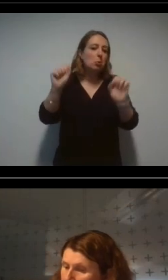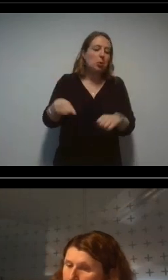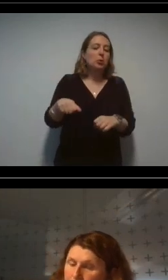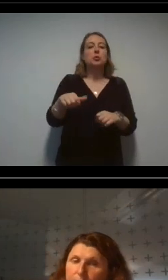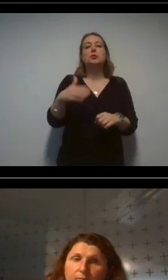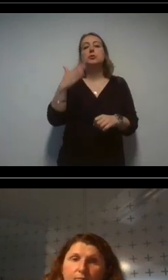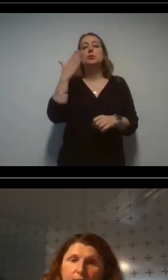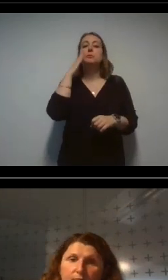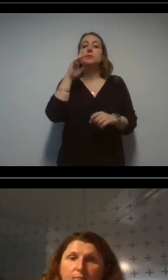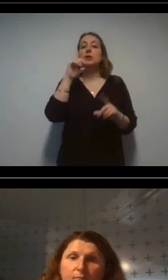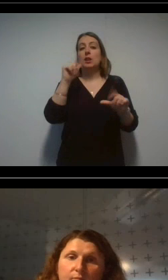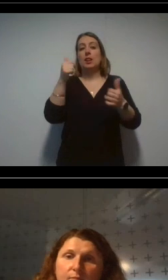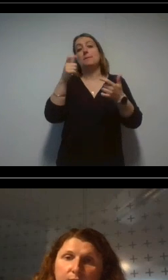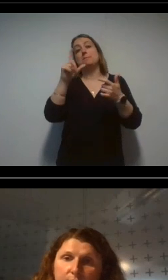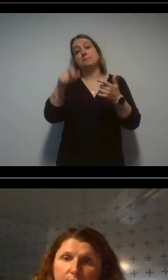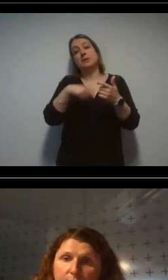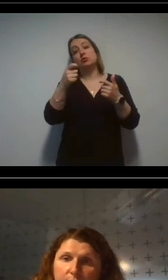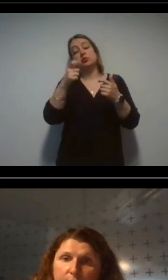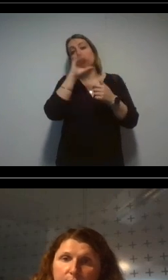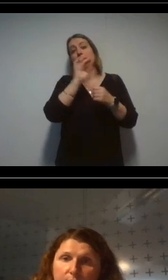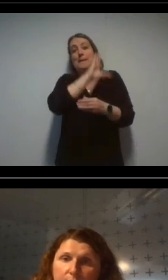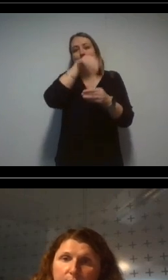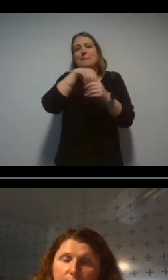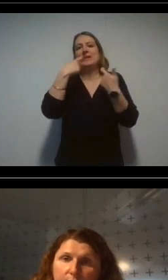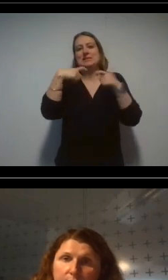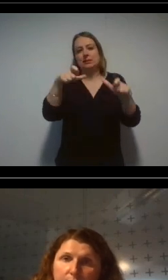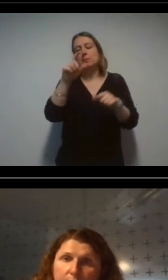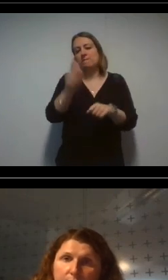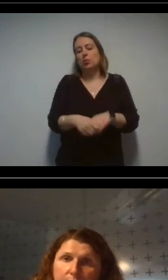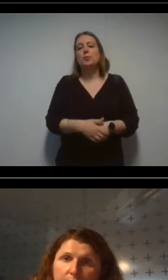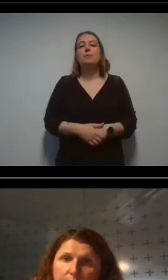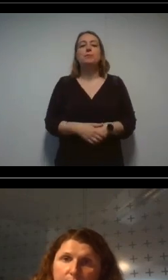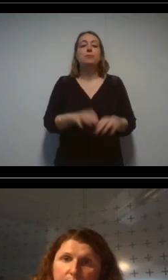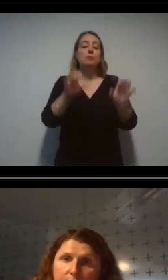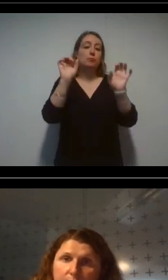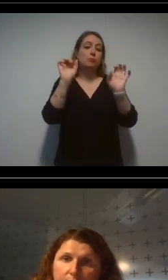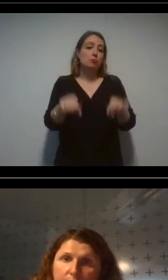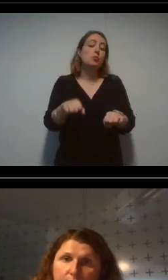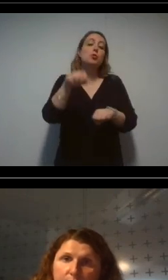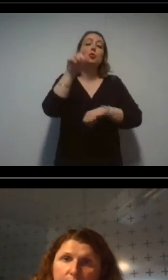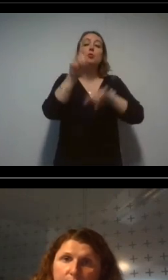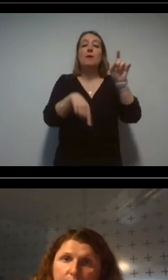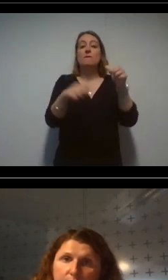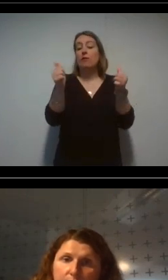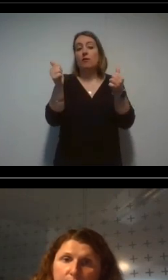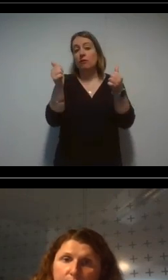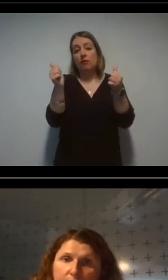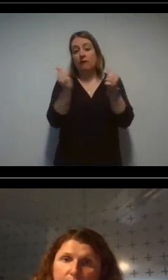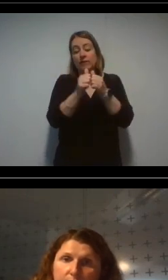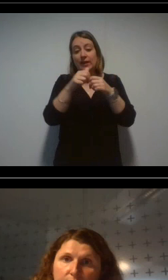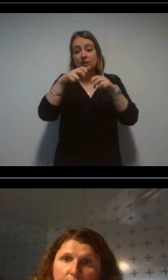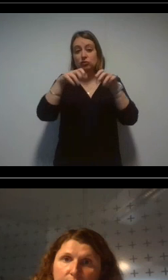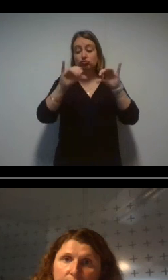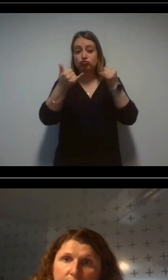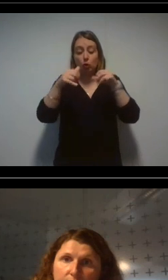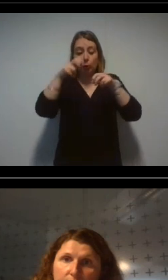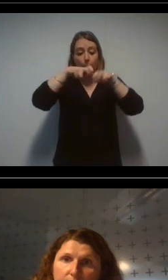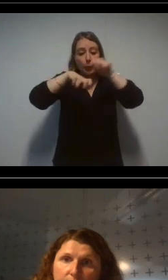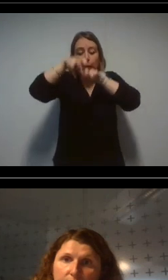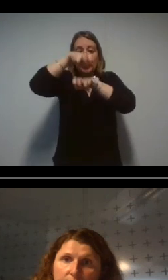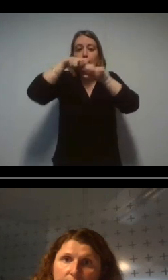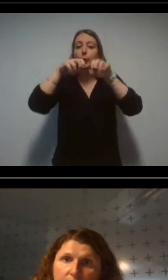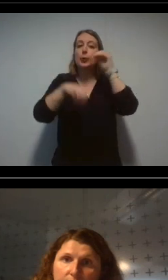soit accessible, évidemment. On peut venir avec, parfois, il y en a qui viennent avec des Lego, même sur le forum, hein, des Lego, des Playmobil, des